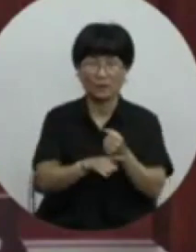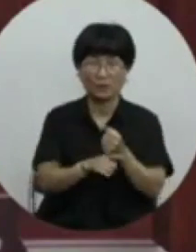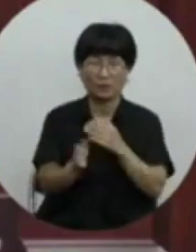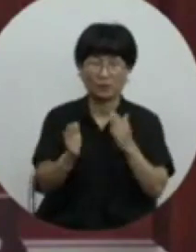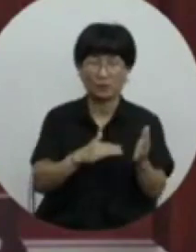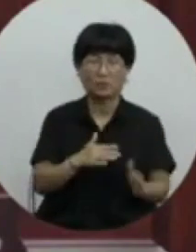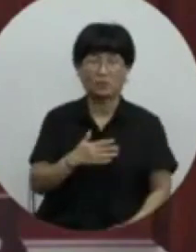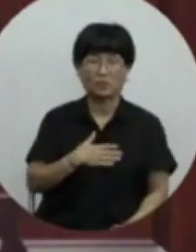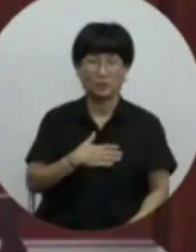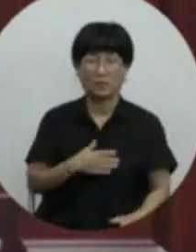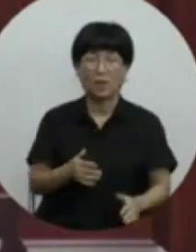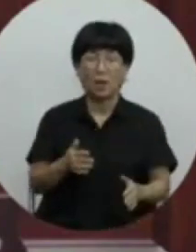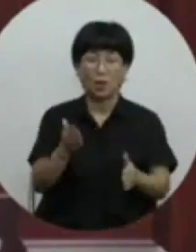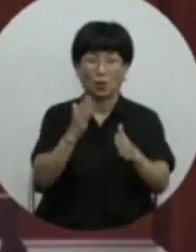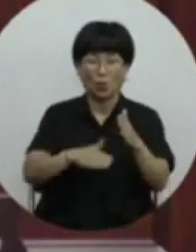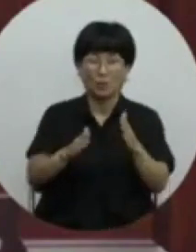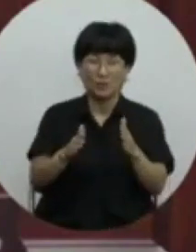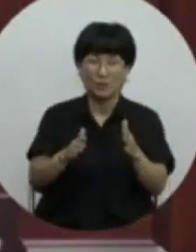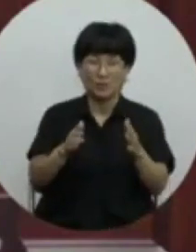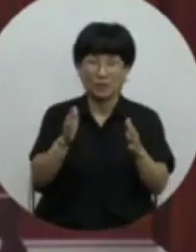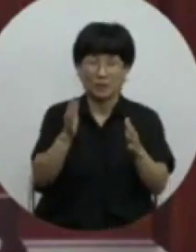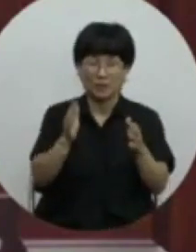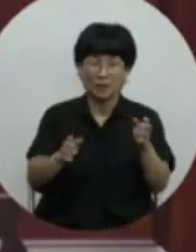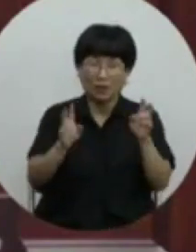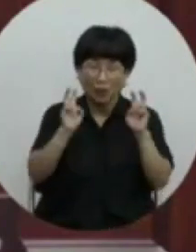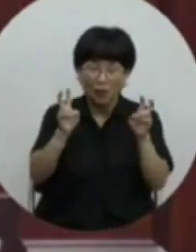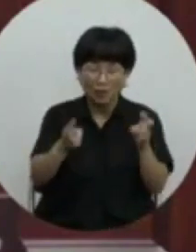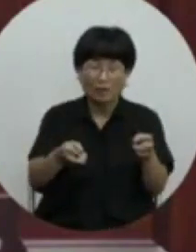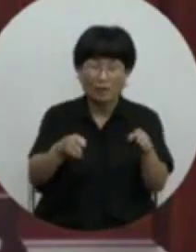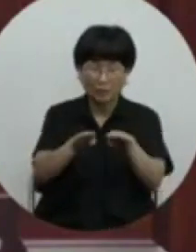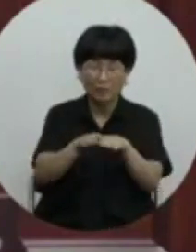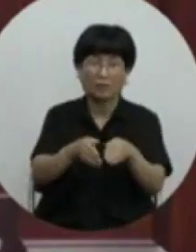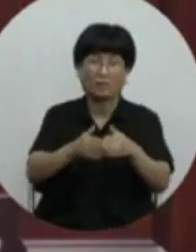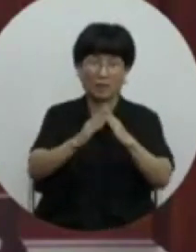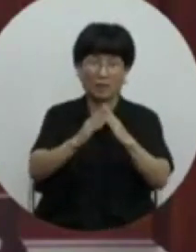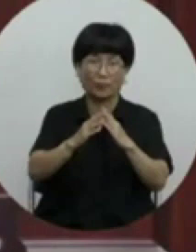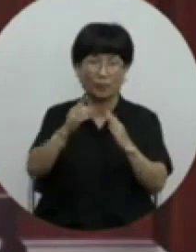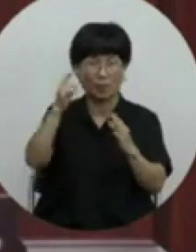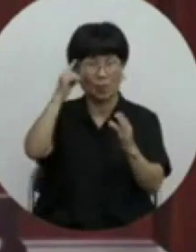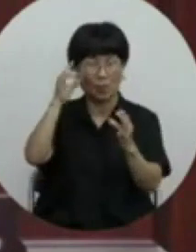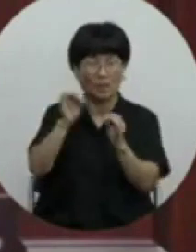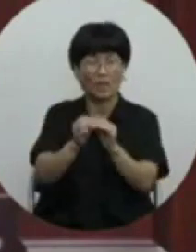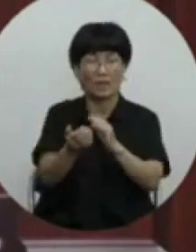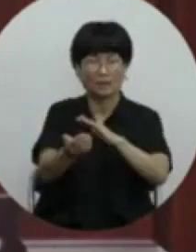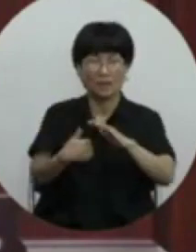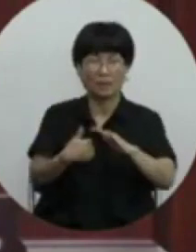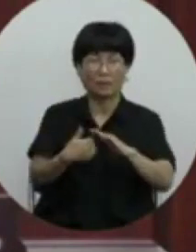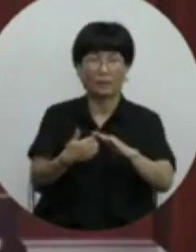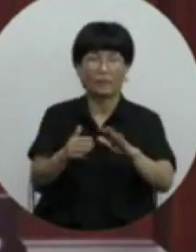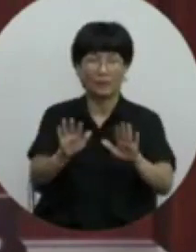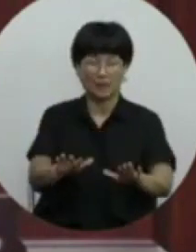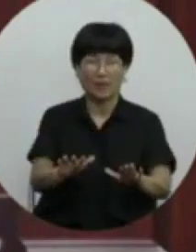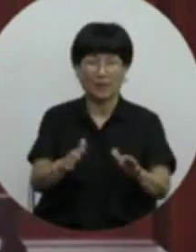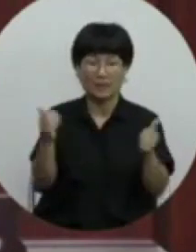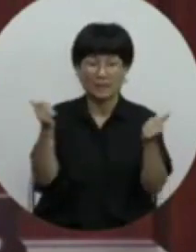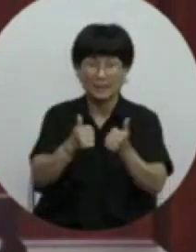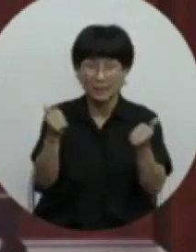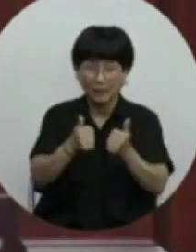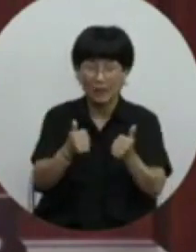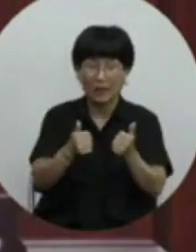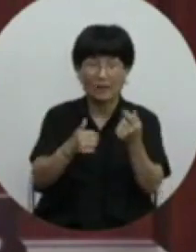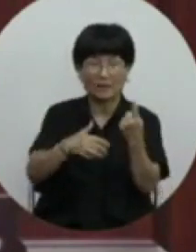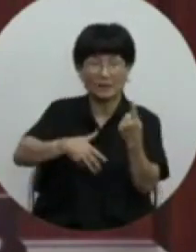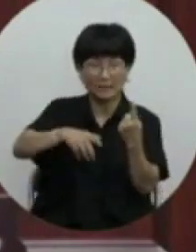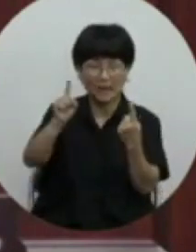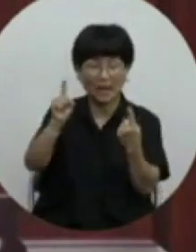여주 도시공사 설립 및 운영에 관한 조례안과 출자 동의안 심의에 앞서 상반기 정례회 제1차 본회의